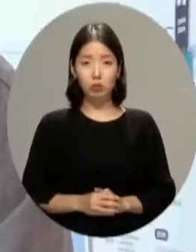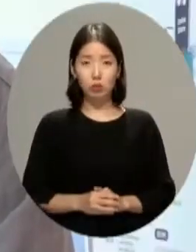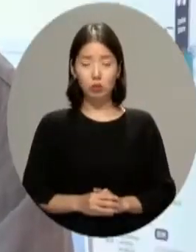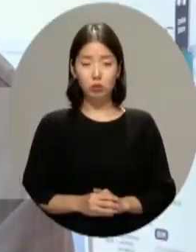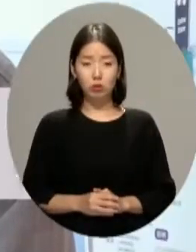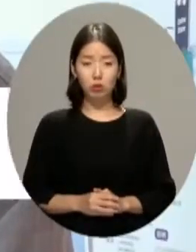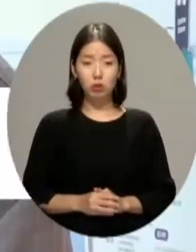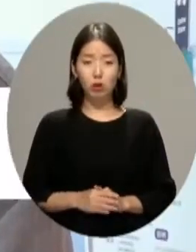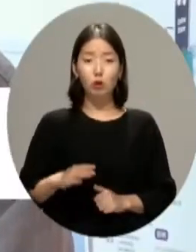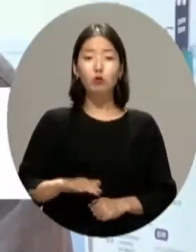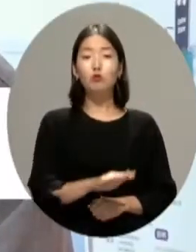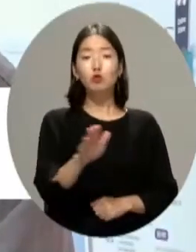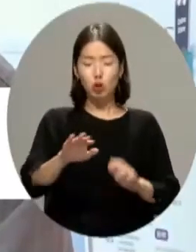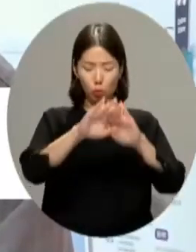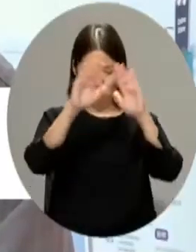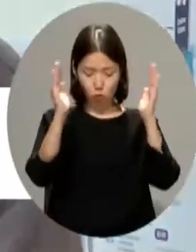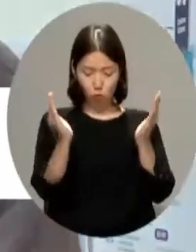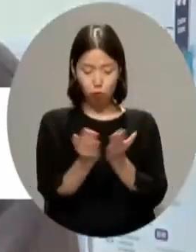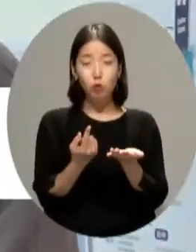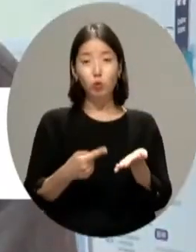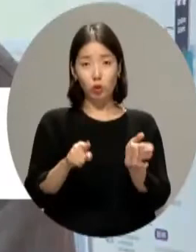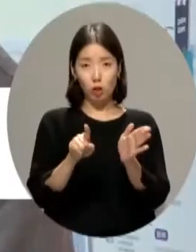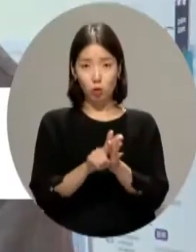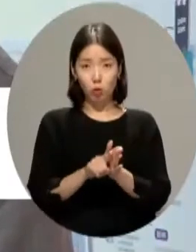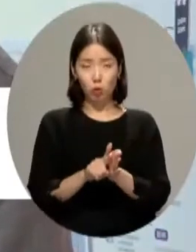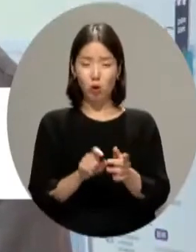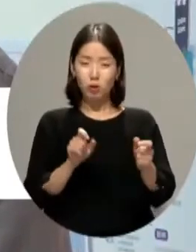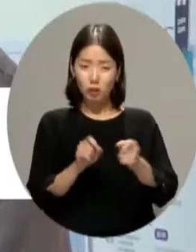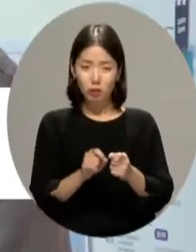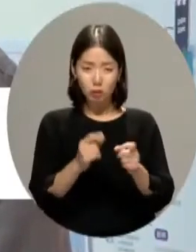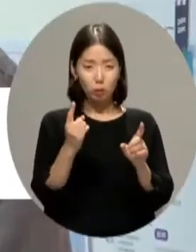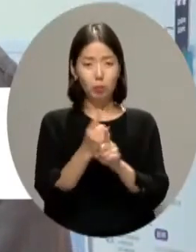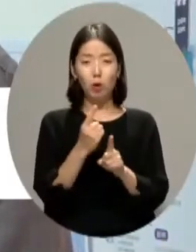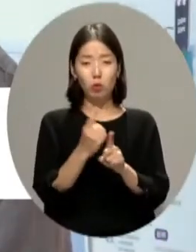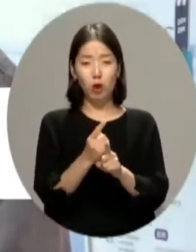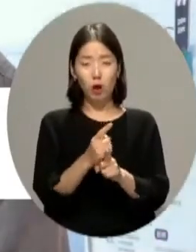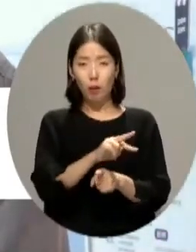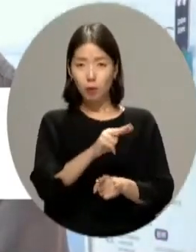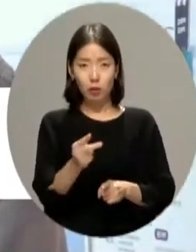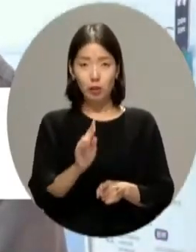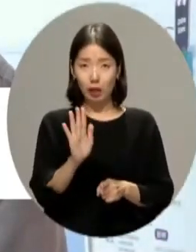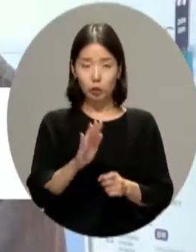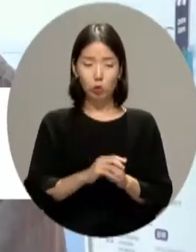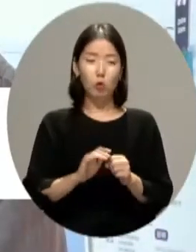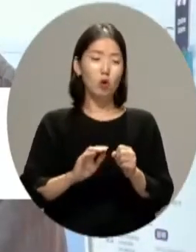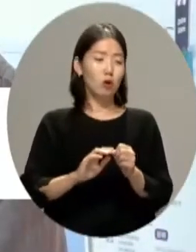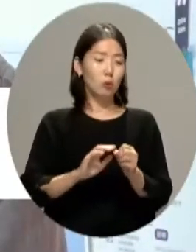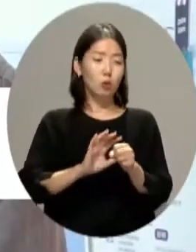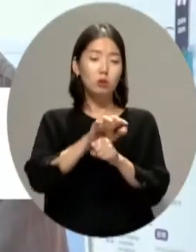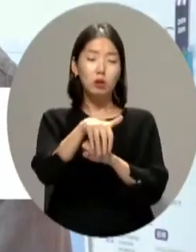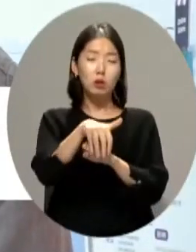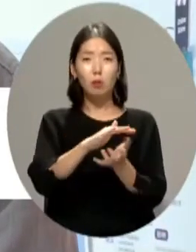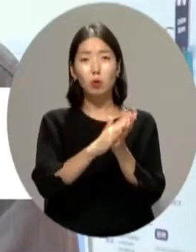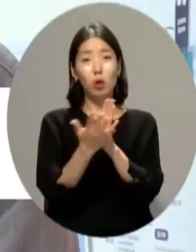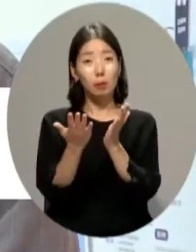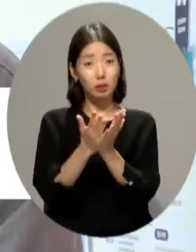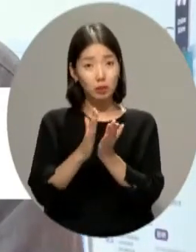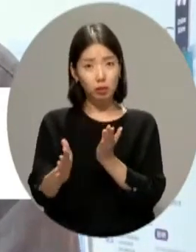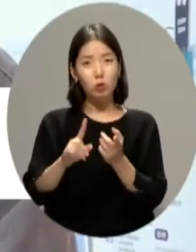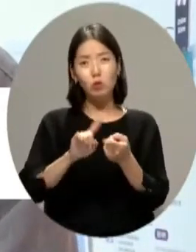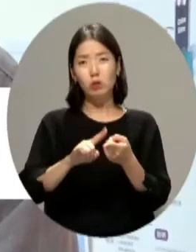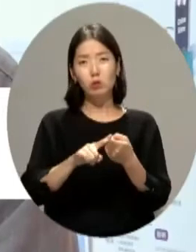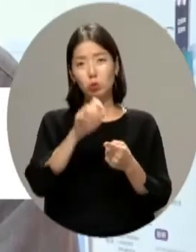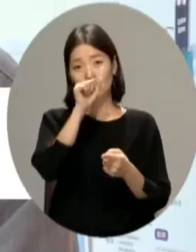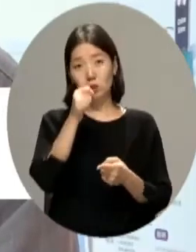위한 것이 아니라 우리 모두를 위한 것이고 단기적인 정책 변화에 의해서 세계적 흐름을 거스른다는 것은 좀